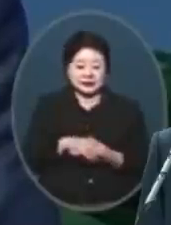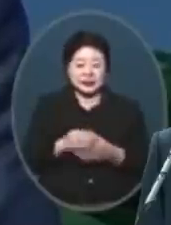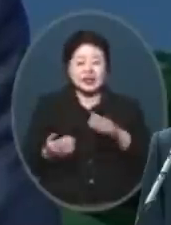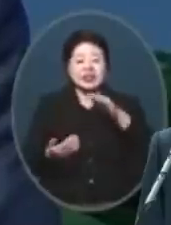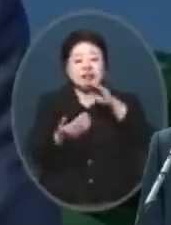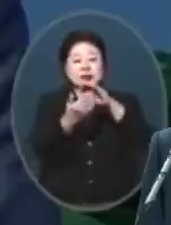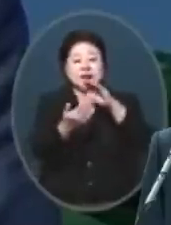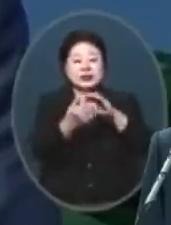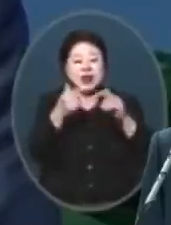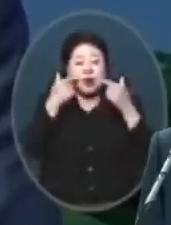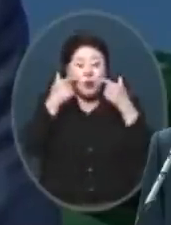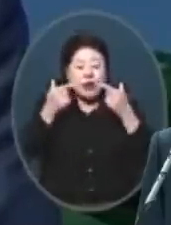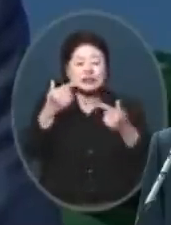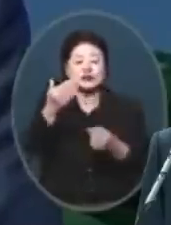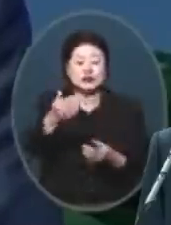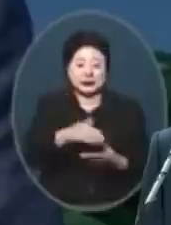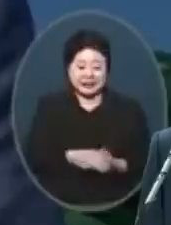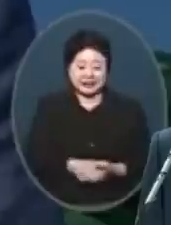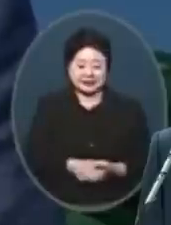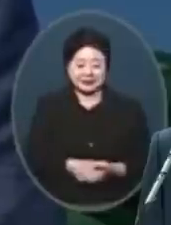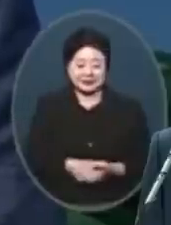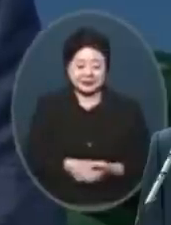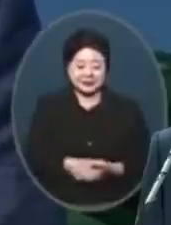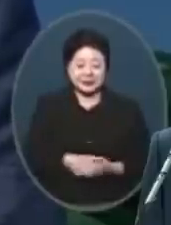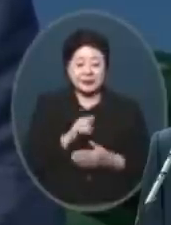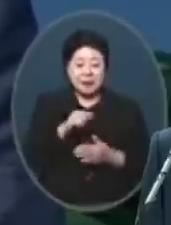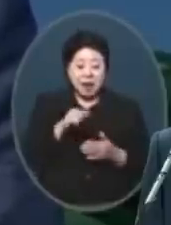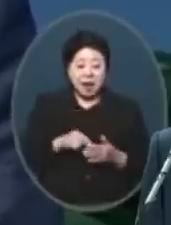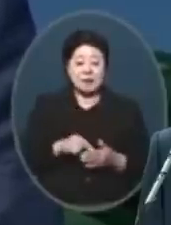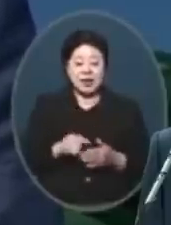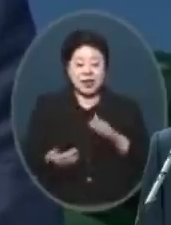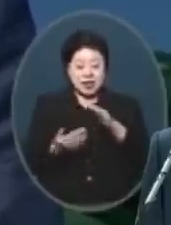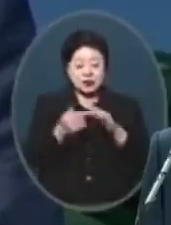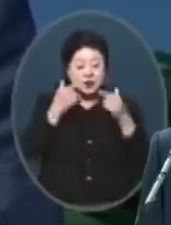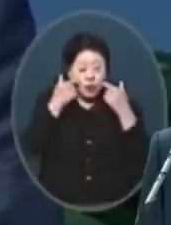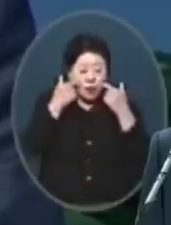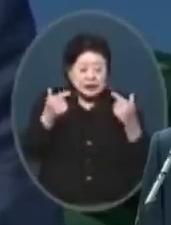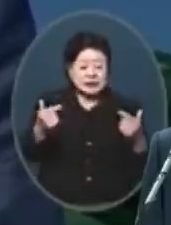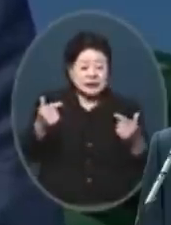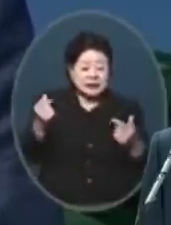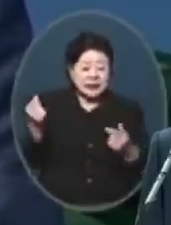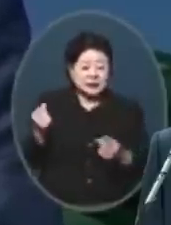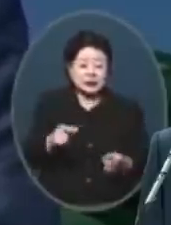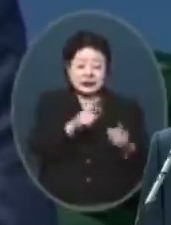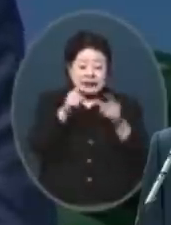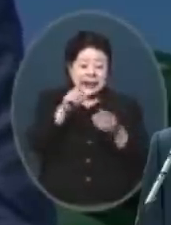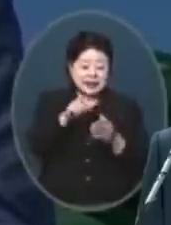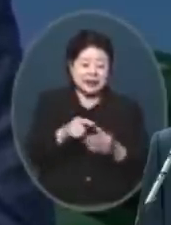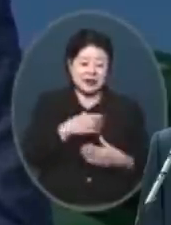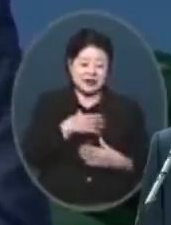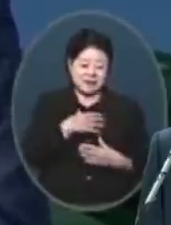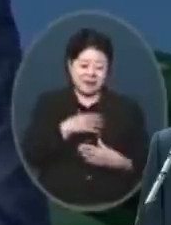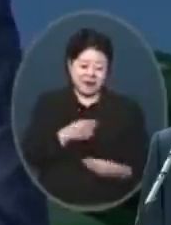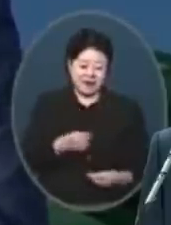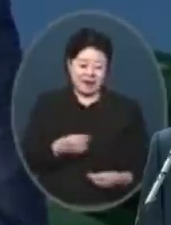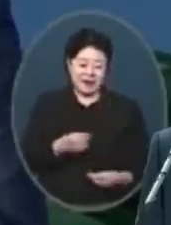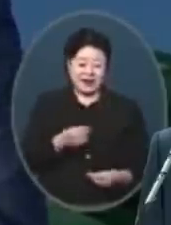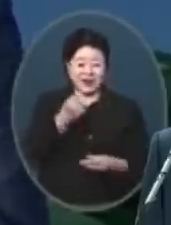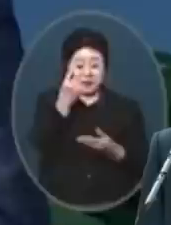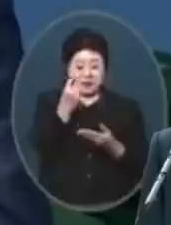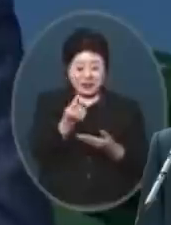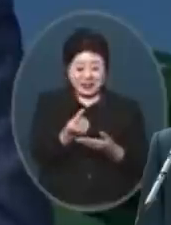이루어진 확신을 주십니다. 마음에 이루어진 확신을 갖고 감싸면 편안하게